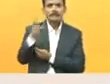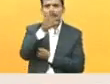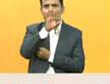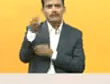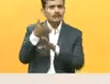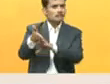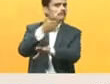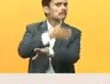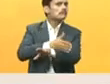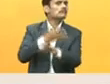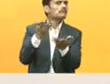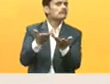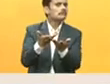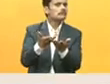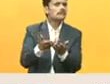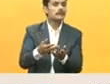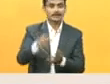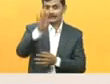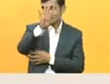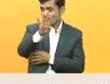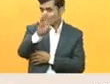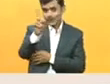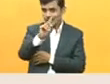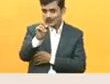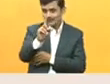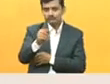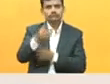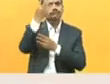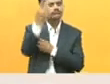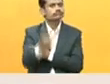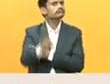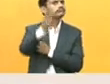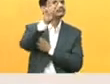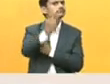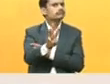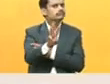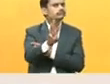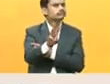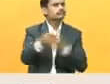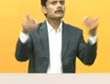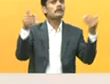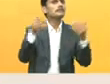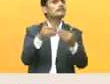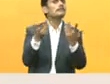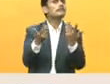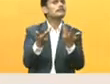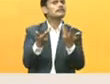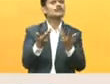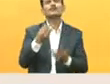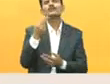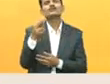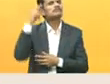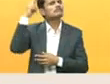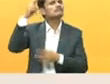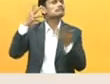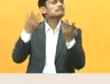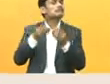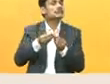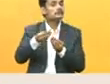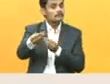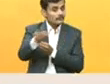पहले चौथे रविवार के बजाय तीसरे रविवार को ही मिल रहे हैं, क्योंकि